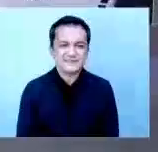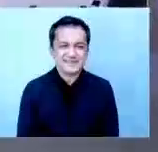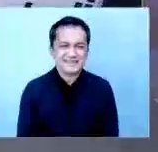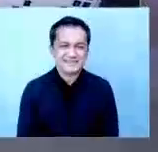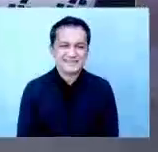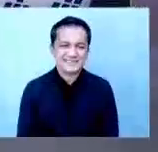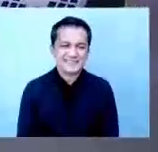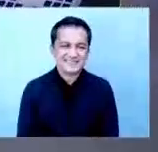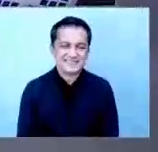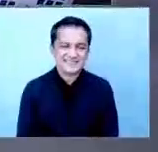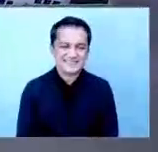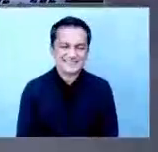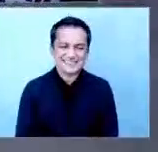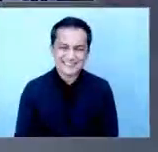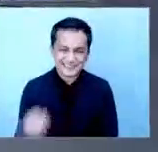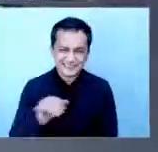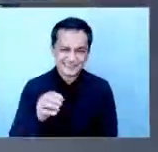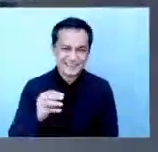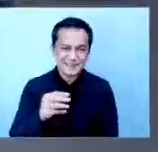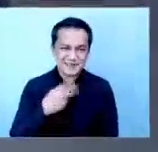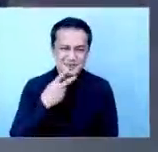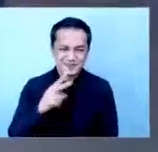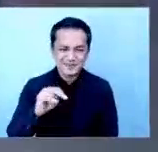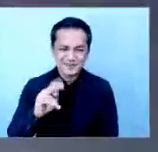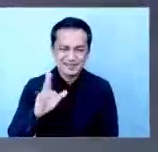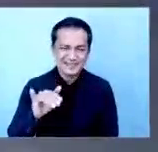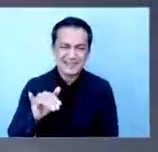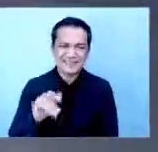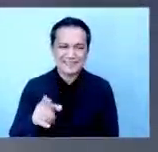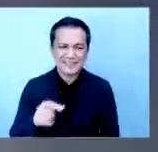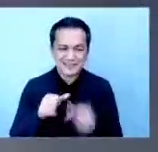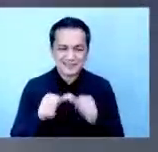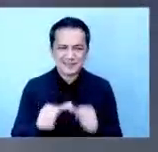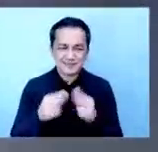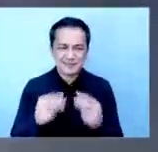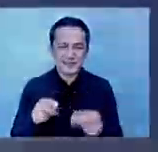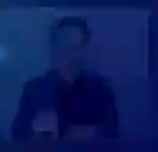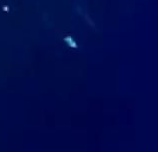Hindi mong ganaboses ni Mickey Mouse, ha? Anyway, tuloy-tuloy ang balitaan dito sa Frontline Tonight.